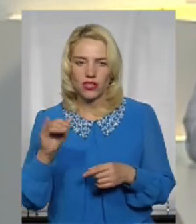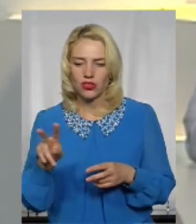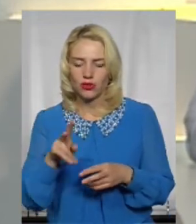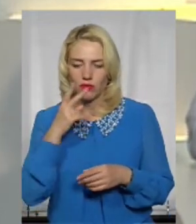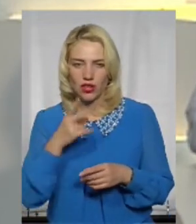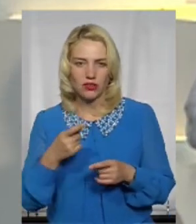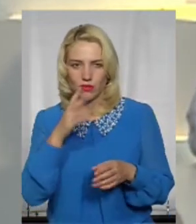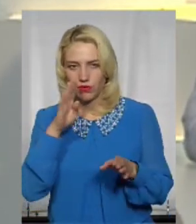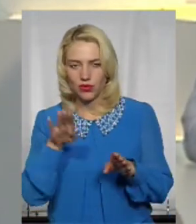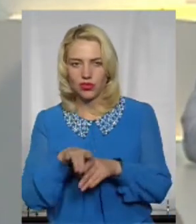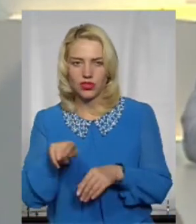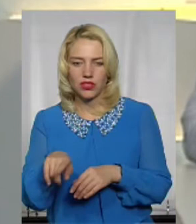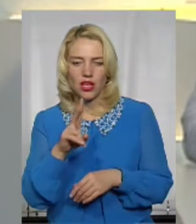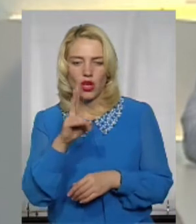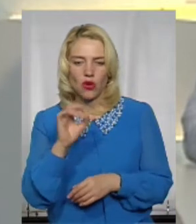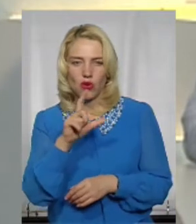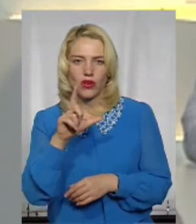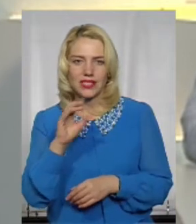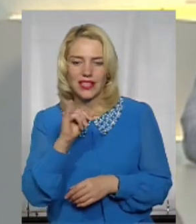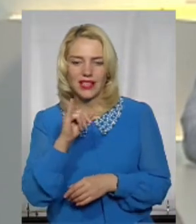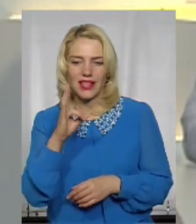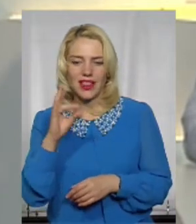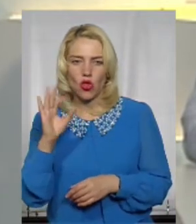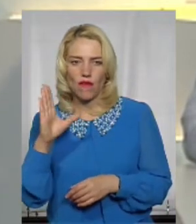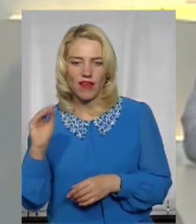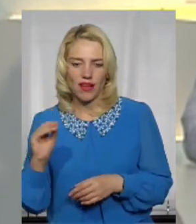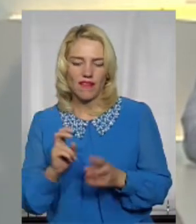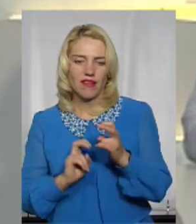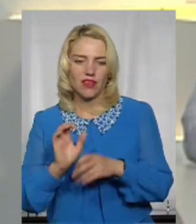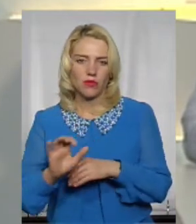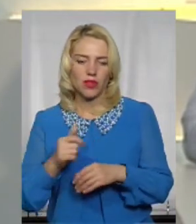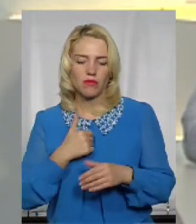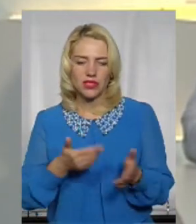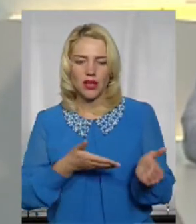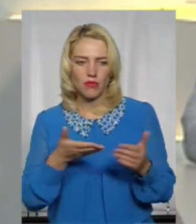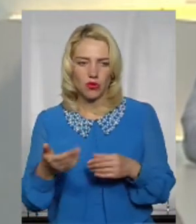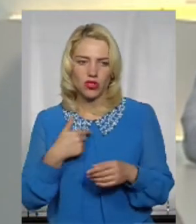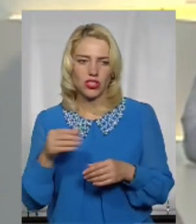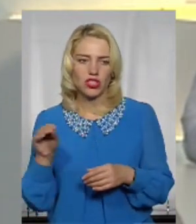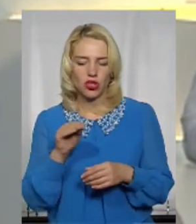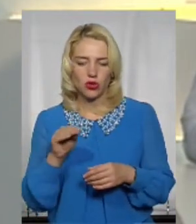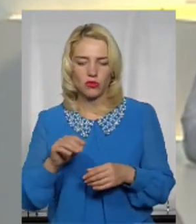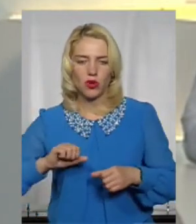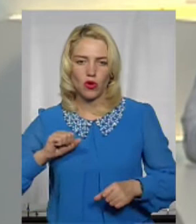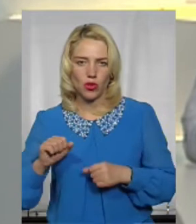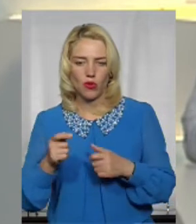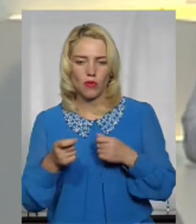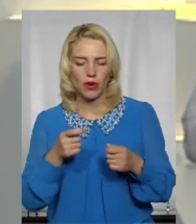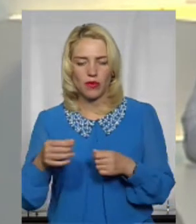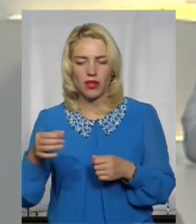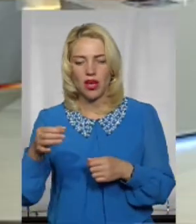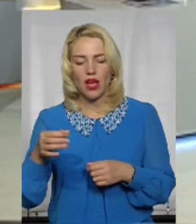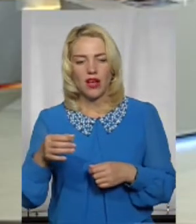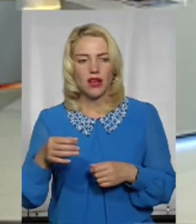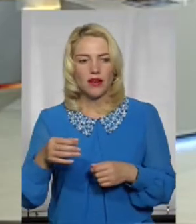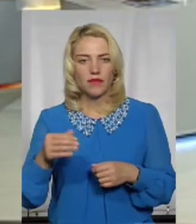є практично казеїнове виробництво. Ми запрошували і обстежували з житомирськими колегами управління обласної адміністрації екології.